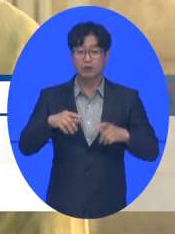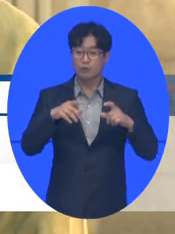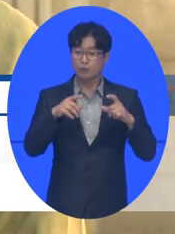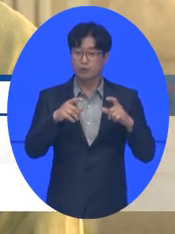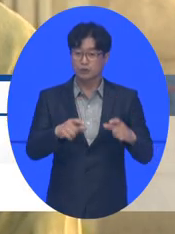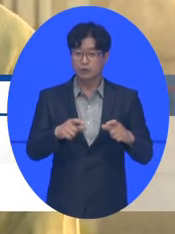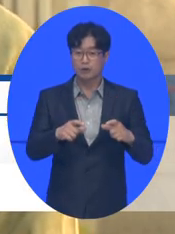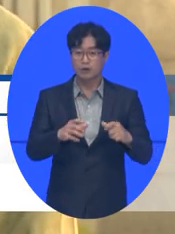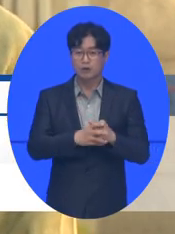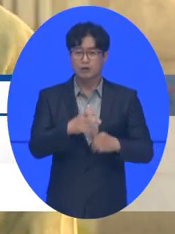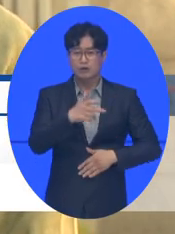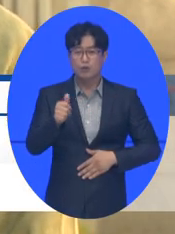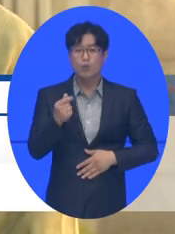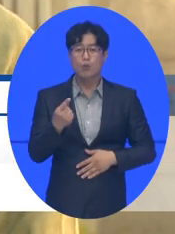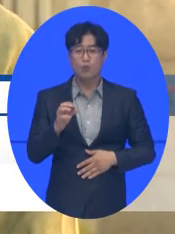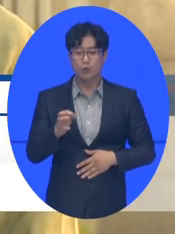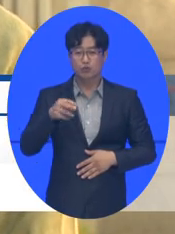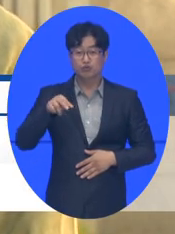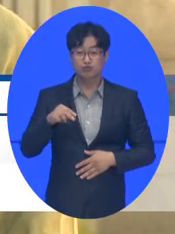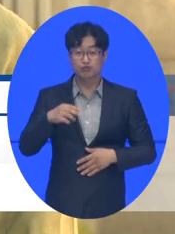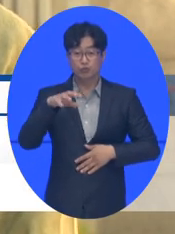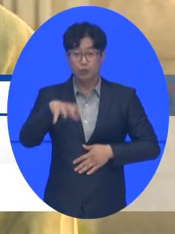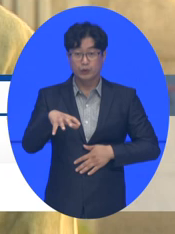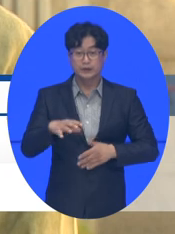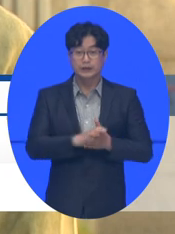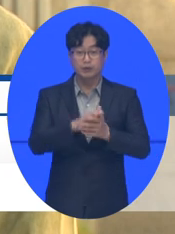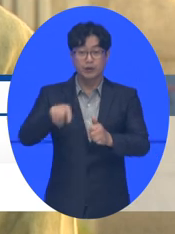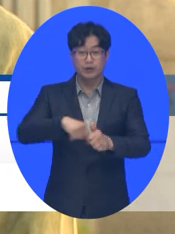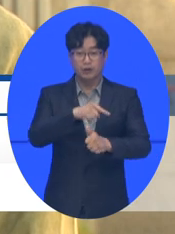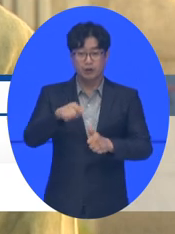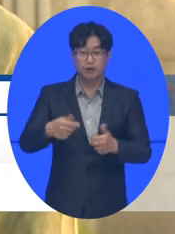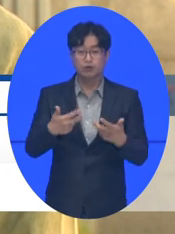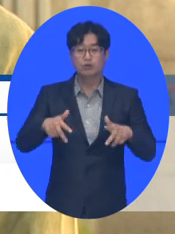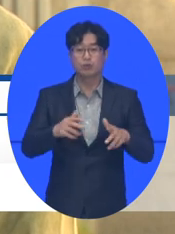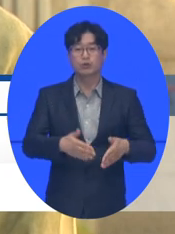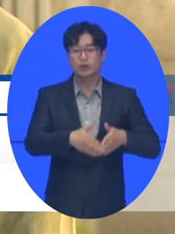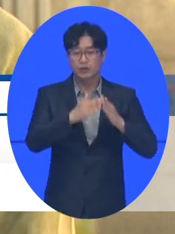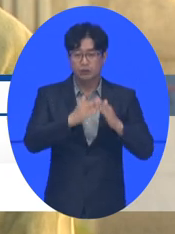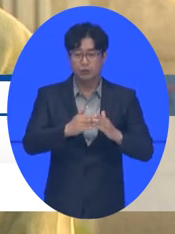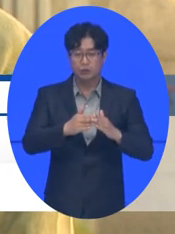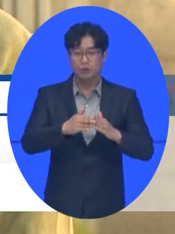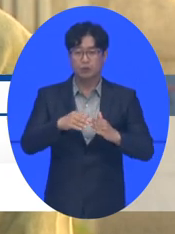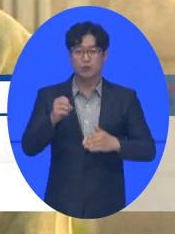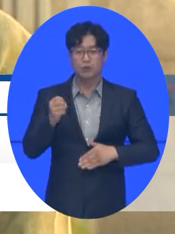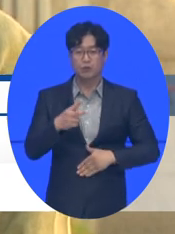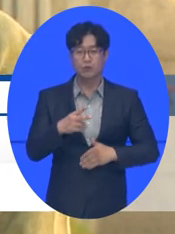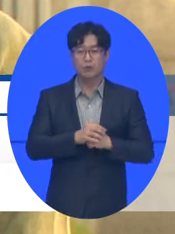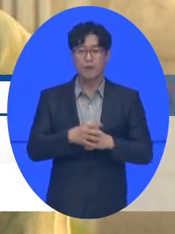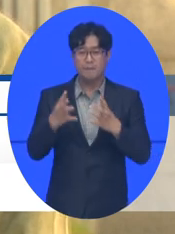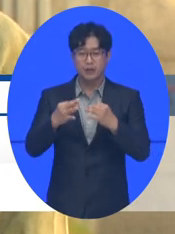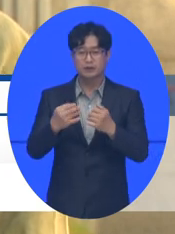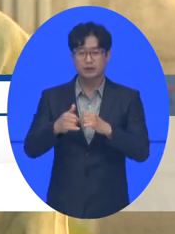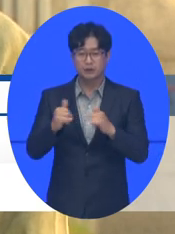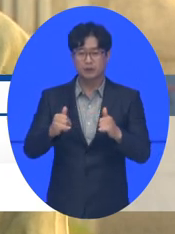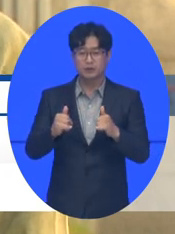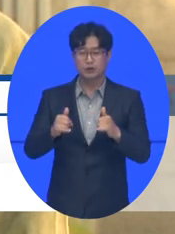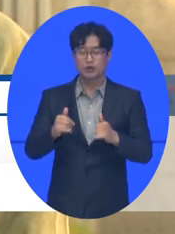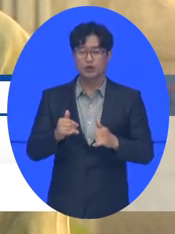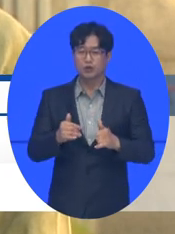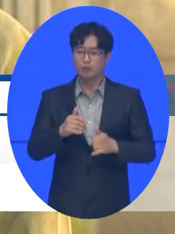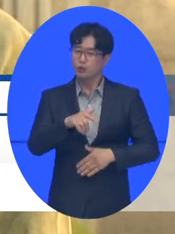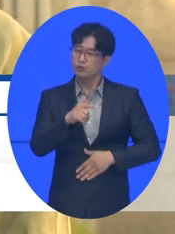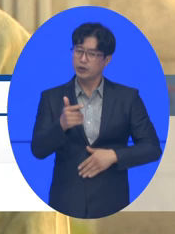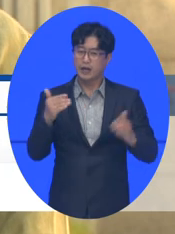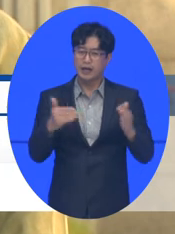중리권역에는 대규모 홍수터를 저희가 이제 그 친환경적인 이제 정원으로 좀 조성을 하려고 해서 많은 분들이